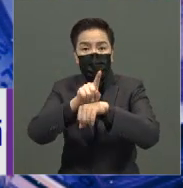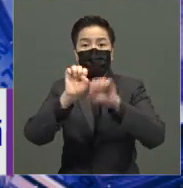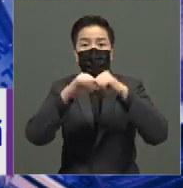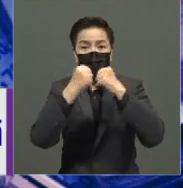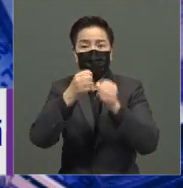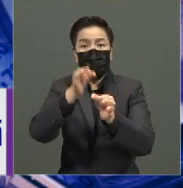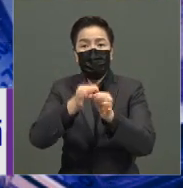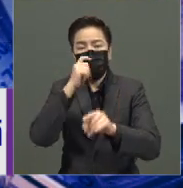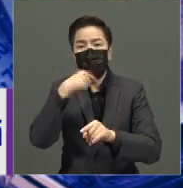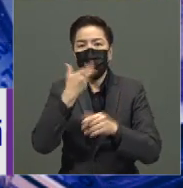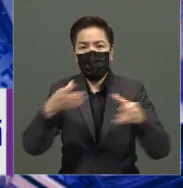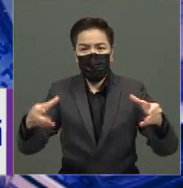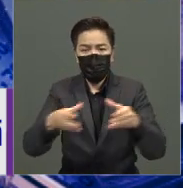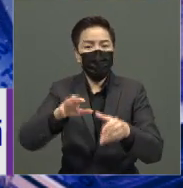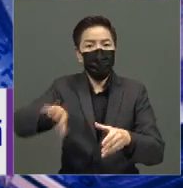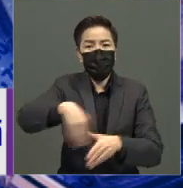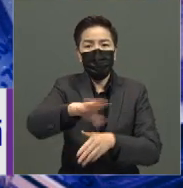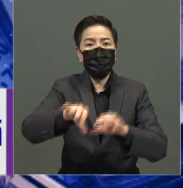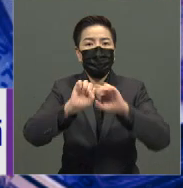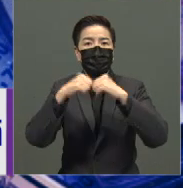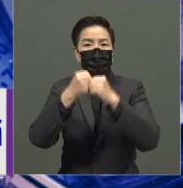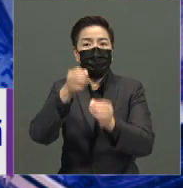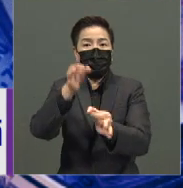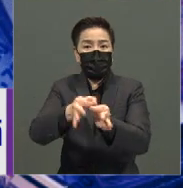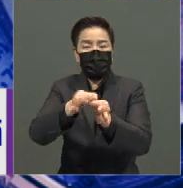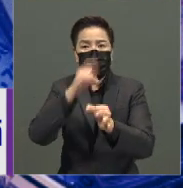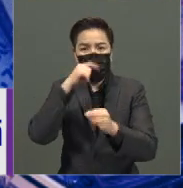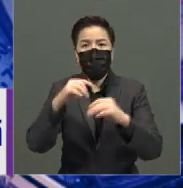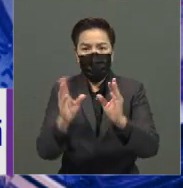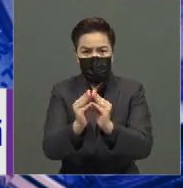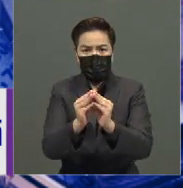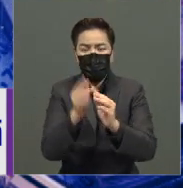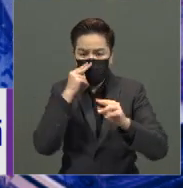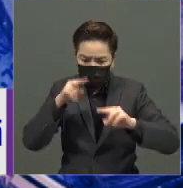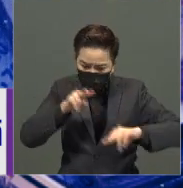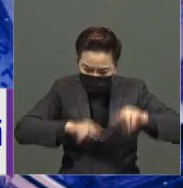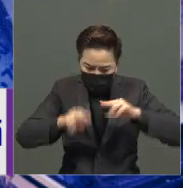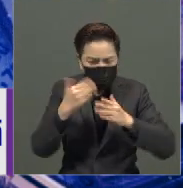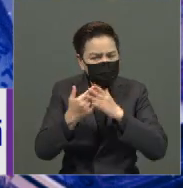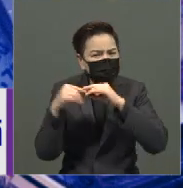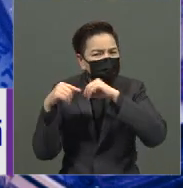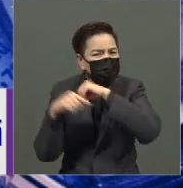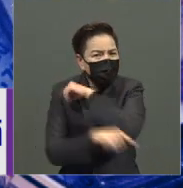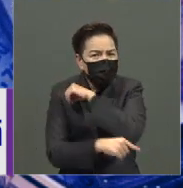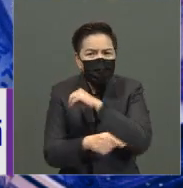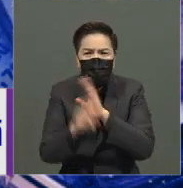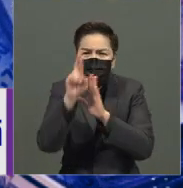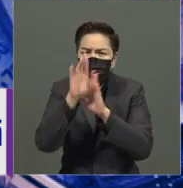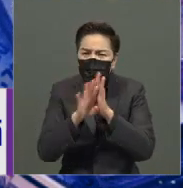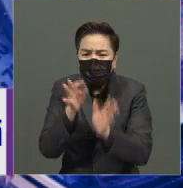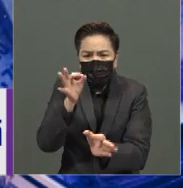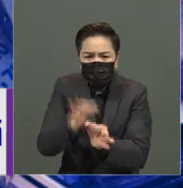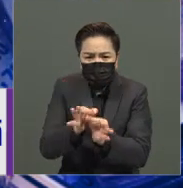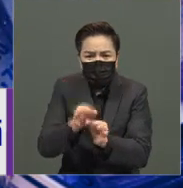ธนาคารไทยแจ้งว่าทีมงานของสมาคมธนาคารไทยกำลังร่วมประชุมกับทีมตรวจสอบการทุจริตฉ้อโกงเกี่ยวกับระบบ